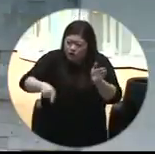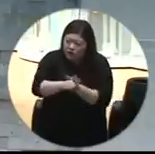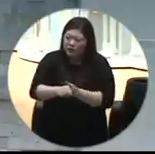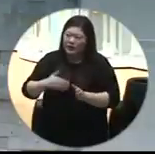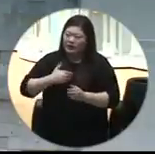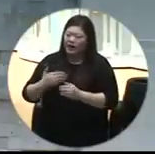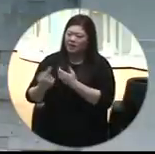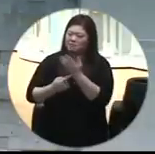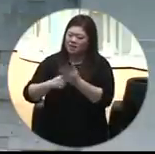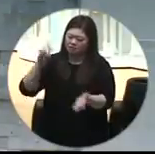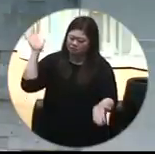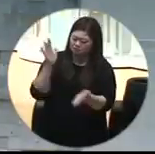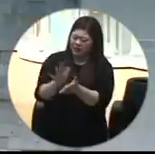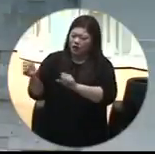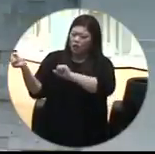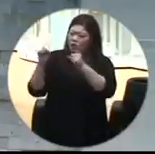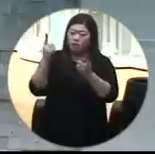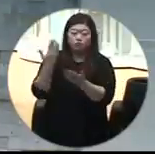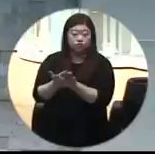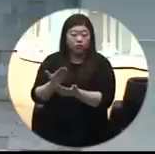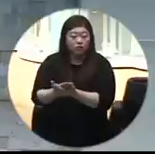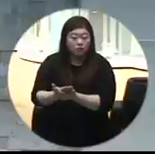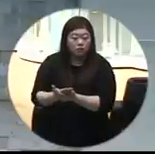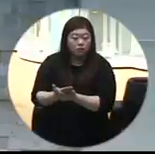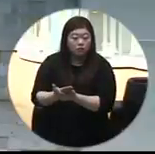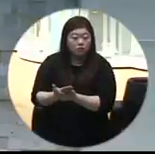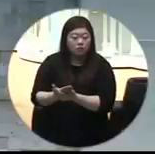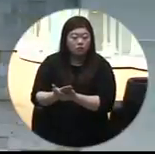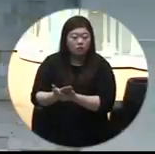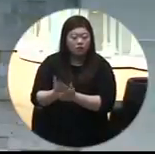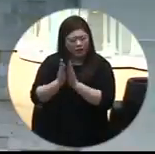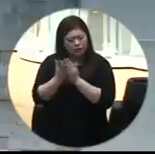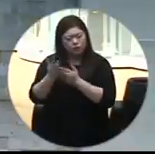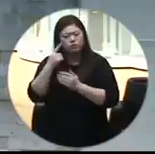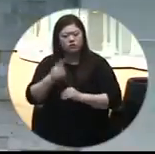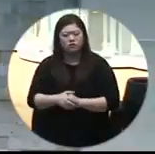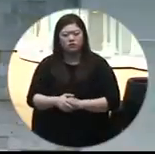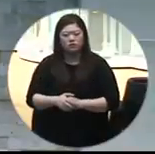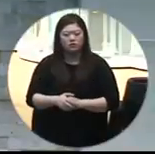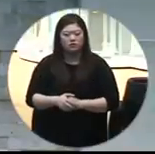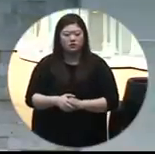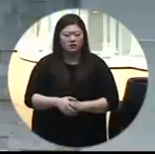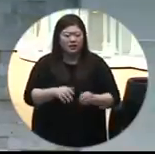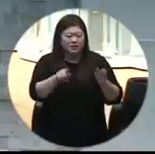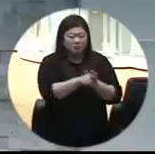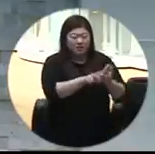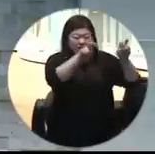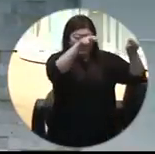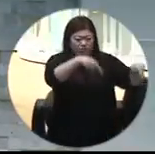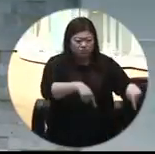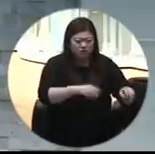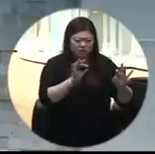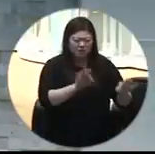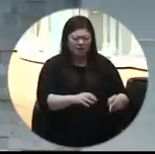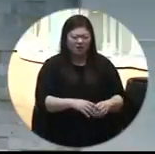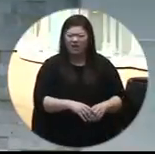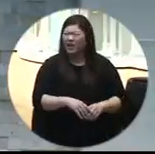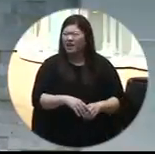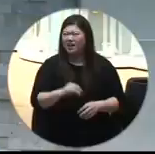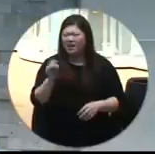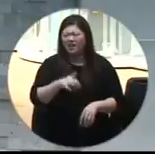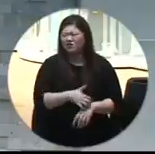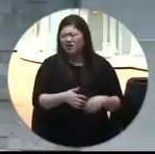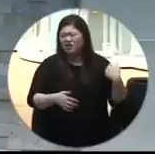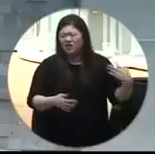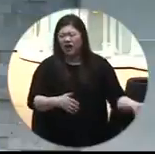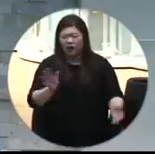내가 뜨거운 열정을 내게 회복시켜 주옵소서. 불신자를 봤을 때 가만히 있지 못하고 저 사람이 나를